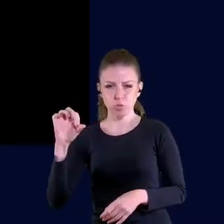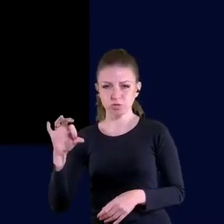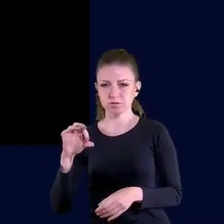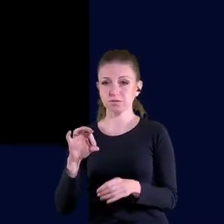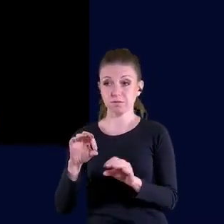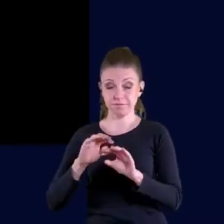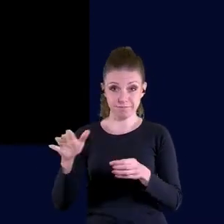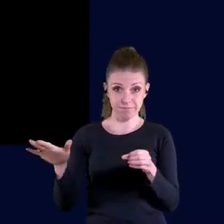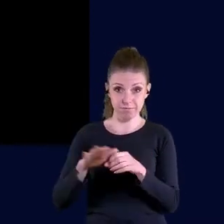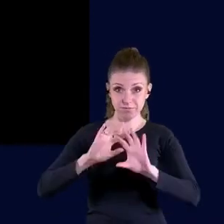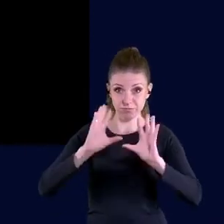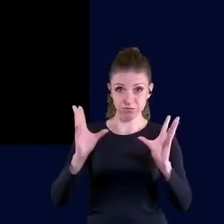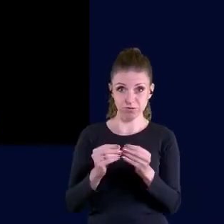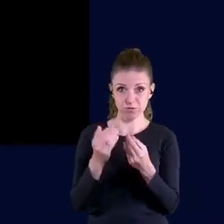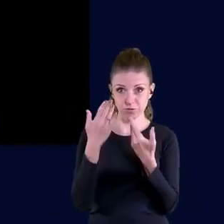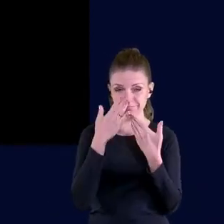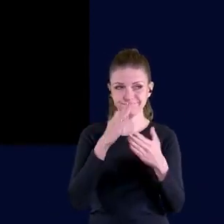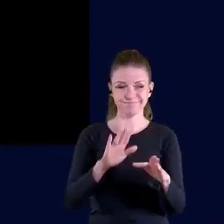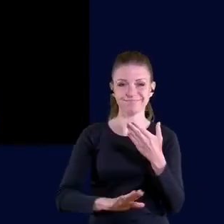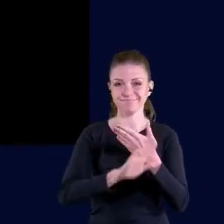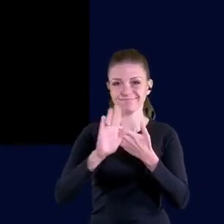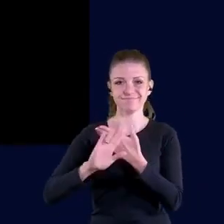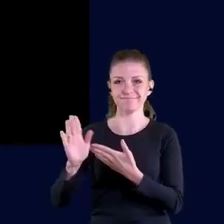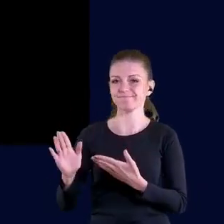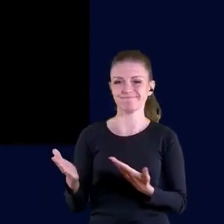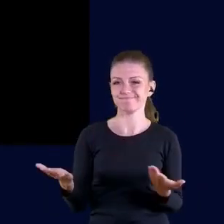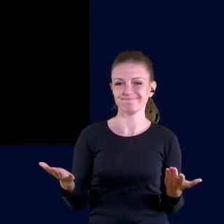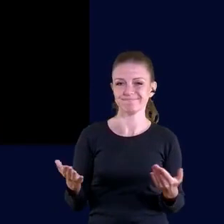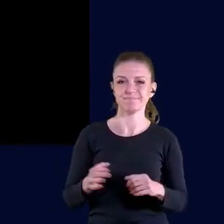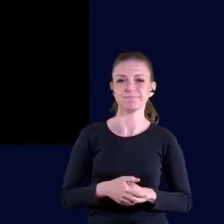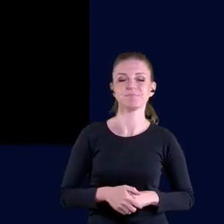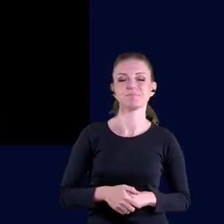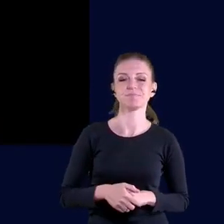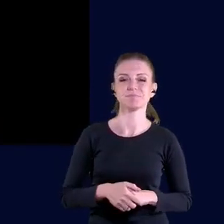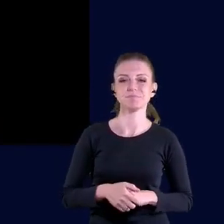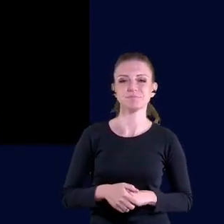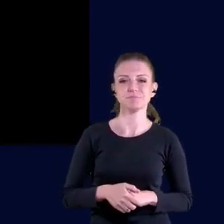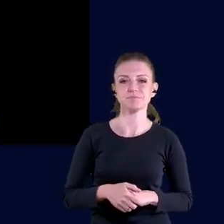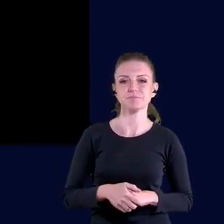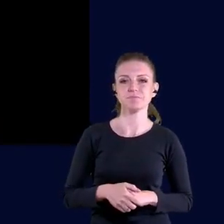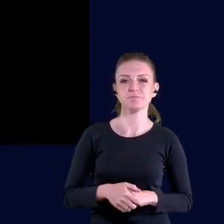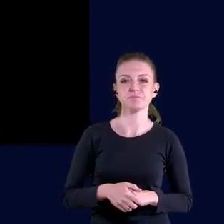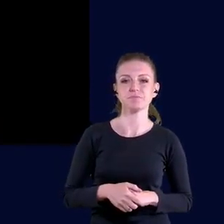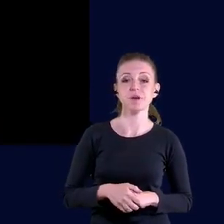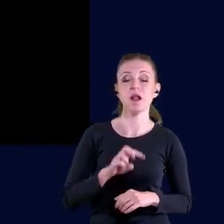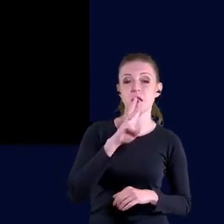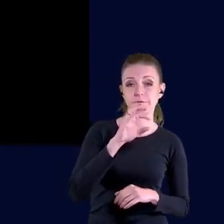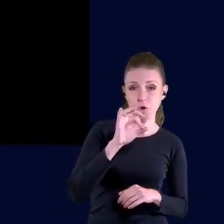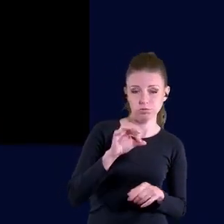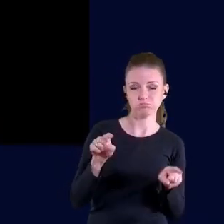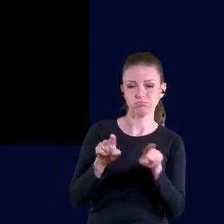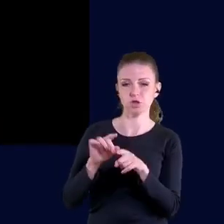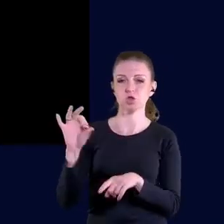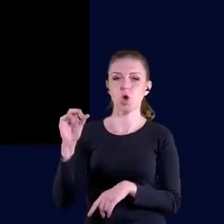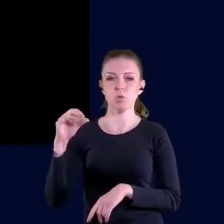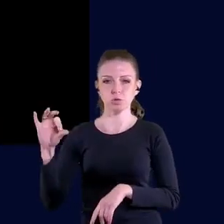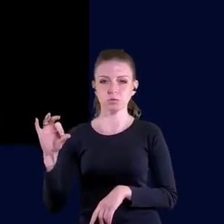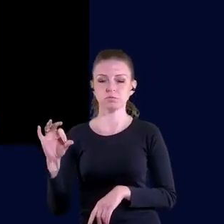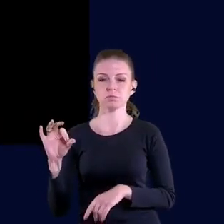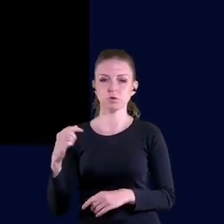jest w pełni reprezentowana w każdym bądź razie zasadzie dla zarówno dla was i skopus